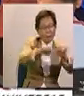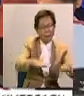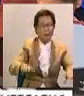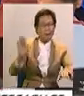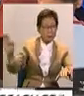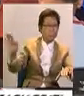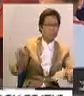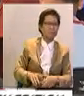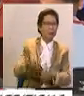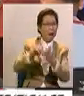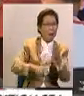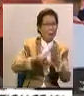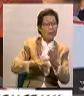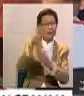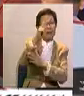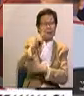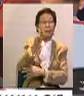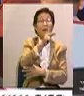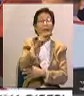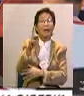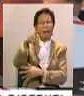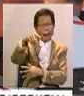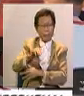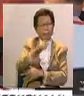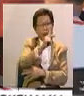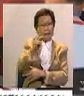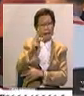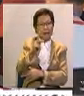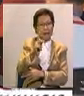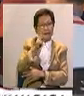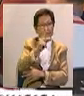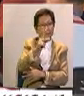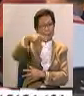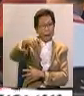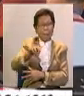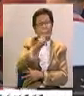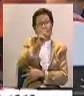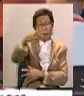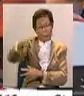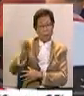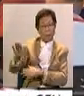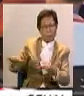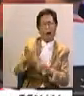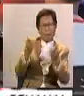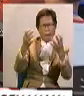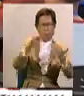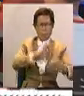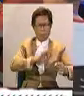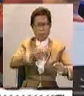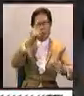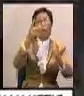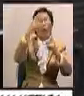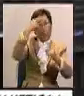rasa apa yang pihak kementerian laksanakan ini banyak kelebihannya kepada